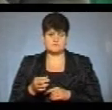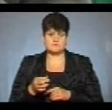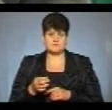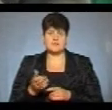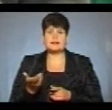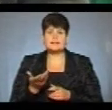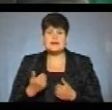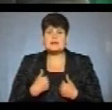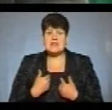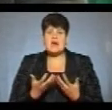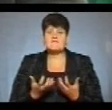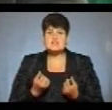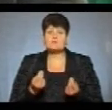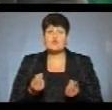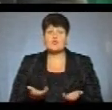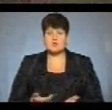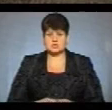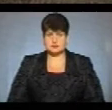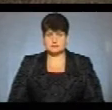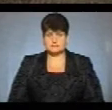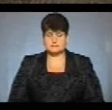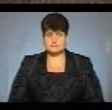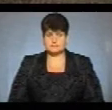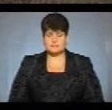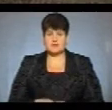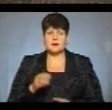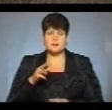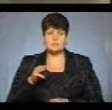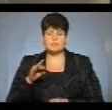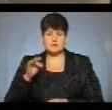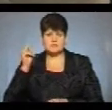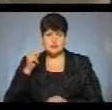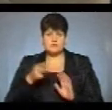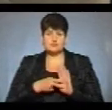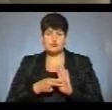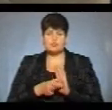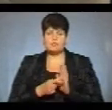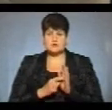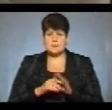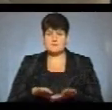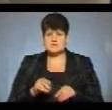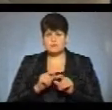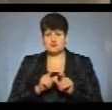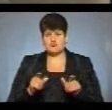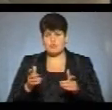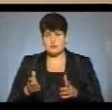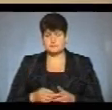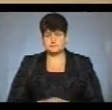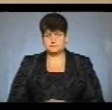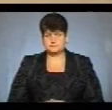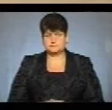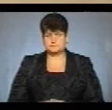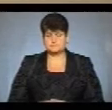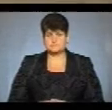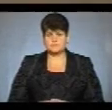Де я візьму грошей? Микола Трофимчук навчається у 7 класі місцевої школи.